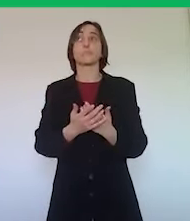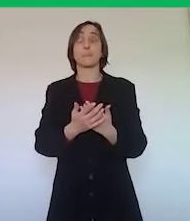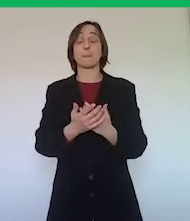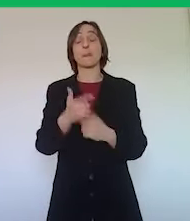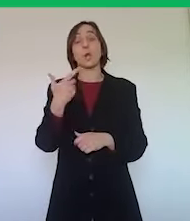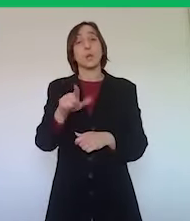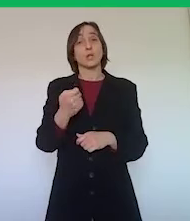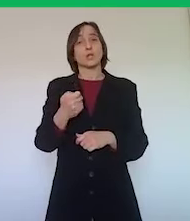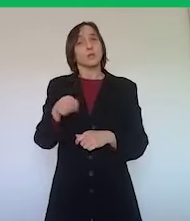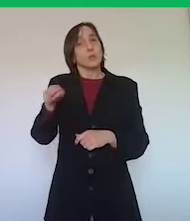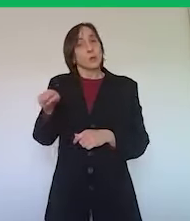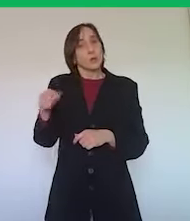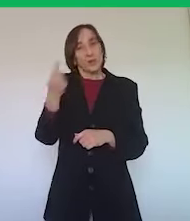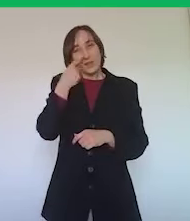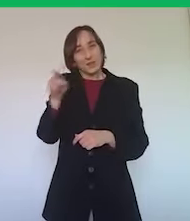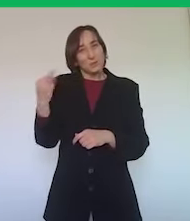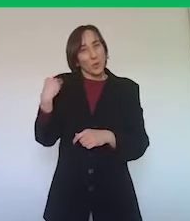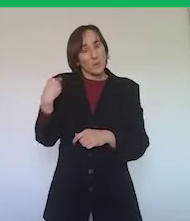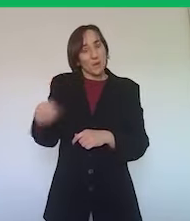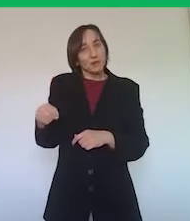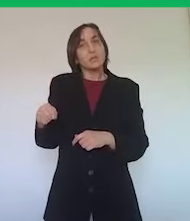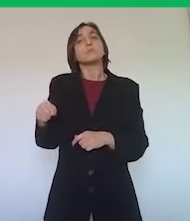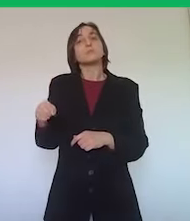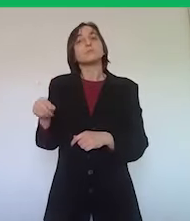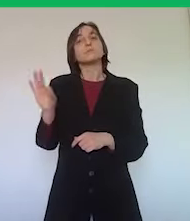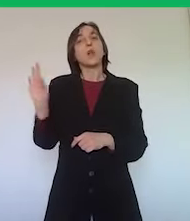stata posta da alcuni